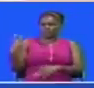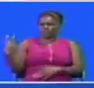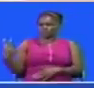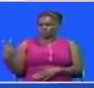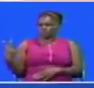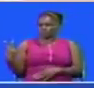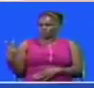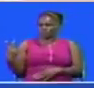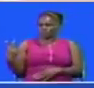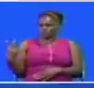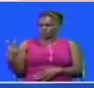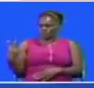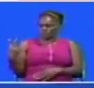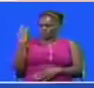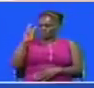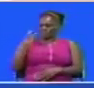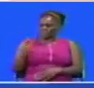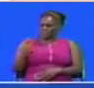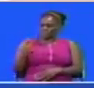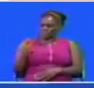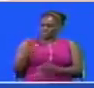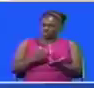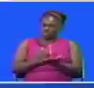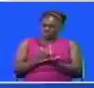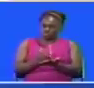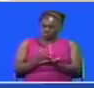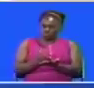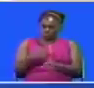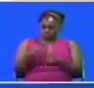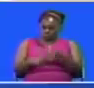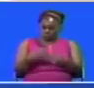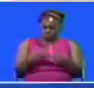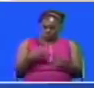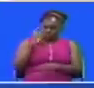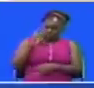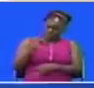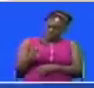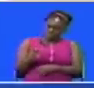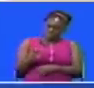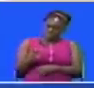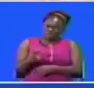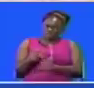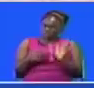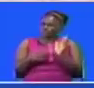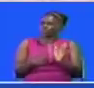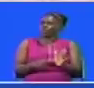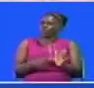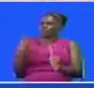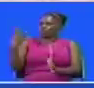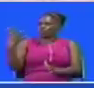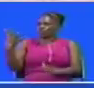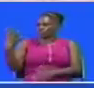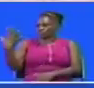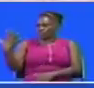tunaangalia kwa kajuma hii juma ambayo inaendelea, tunaangalia hiyo ni kuonyesha ni 45